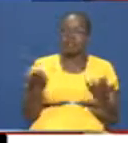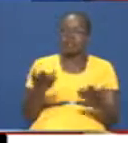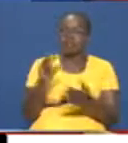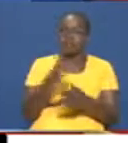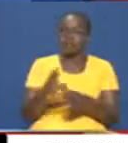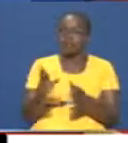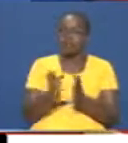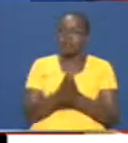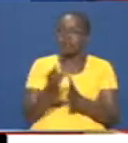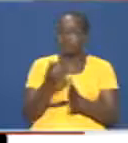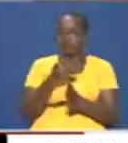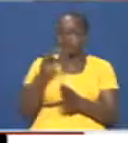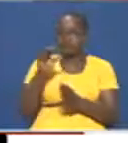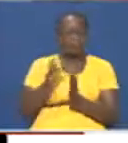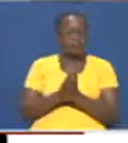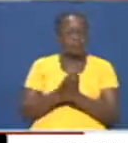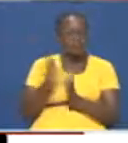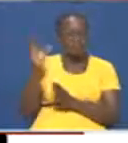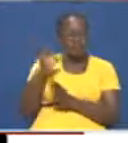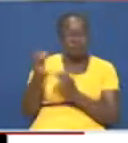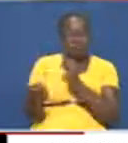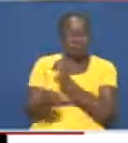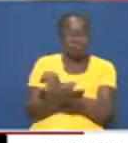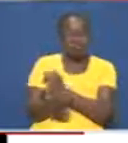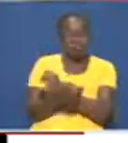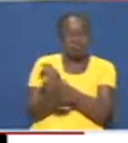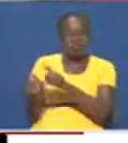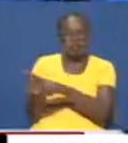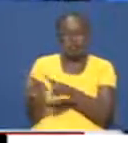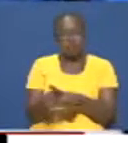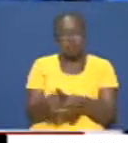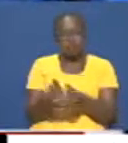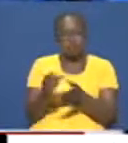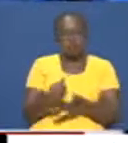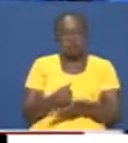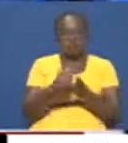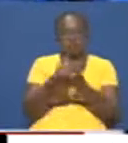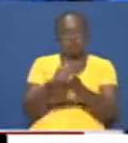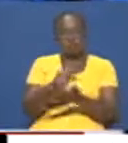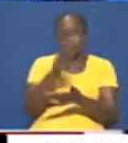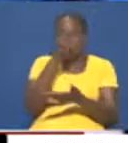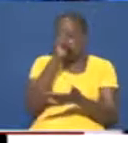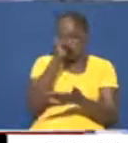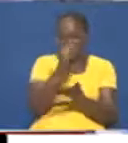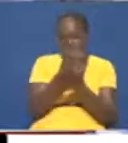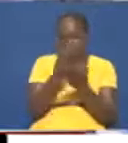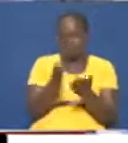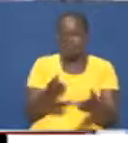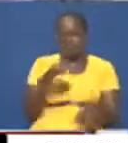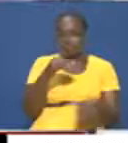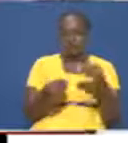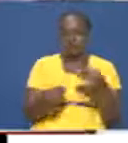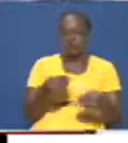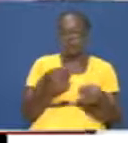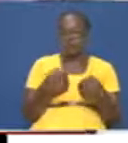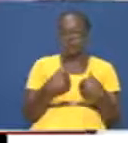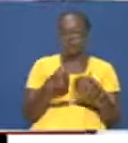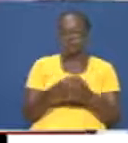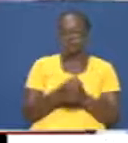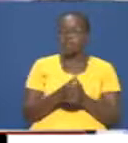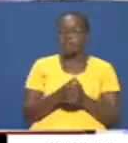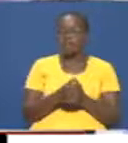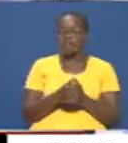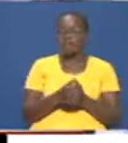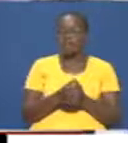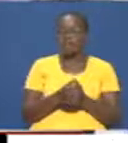alisema kliniki za utoaji ushauri na saha pia zitawasaidia maafisa polisi walio na ulemavu. Sehemu hii